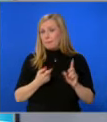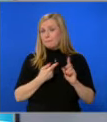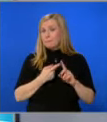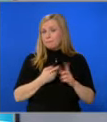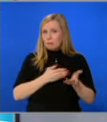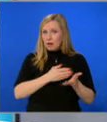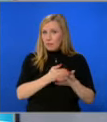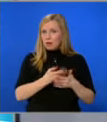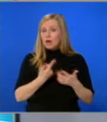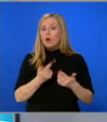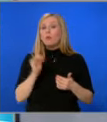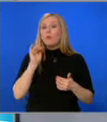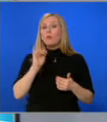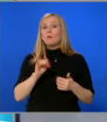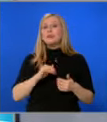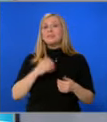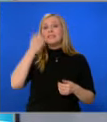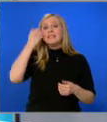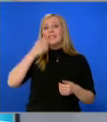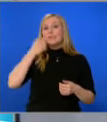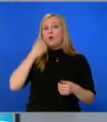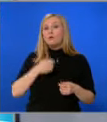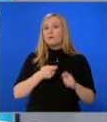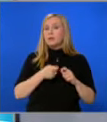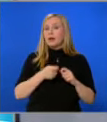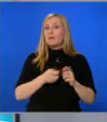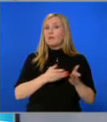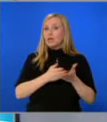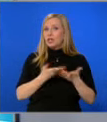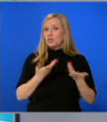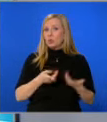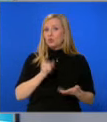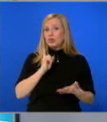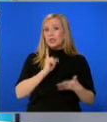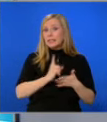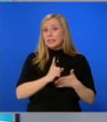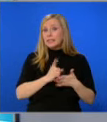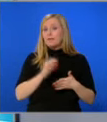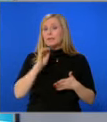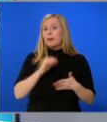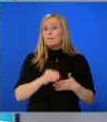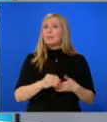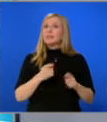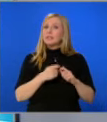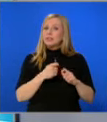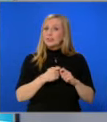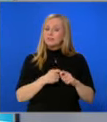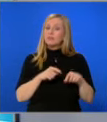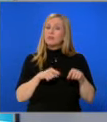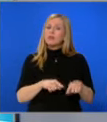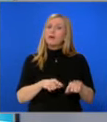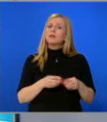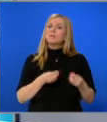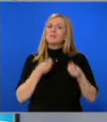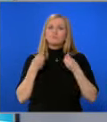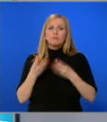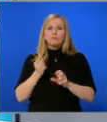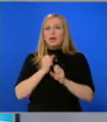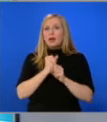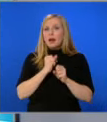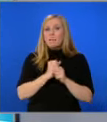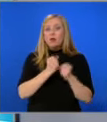Първо, че ако бъдат използвани и реализирани по начина, по който трябва да бъдат реализирани, това безспорно ще създаде